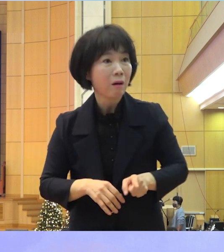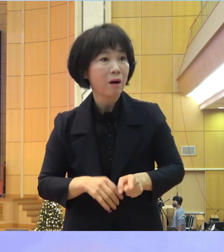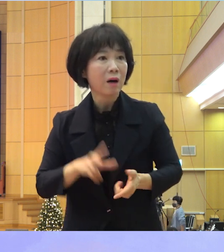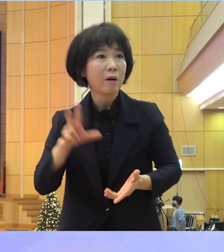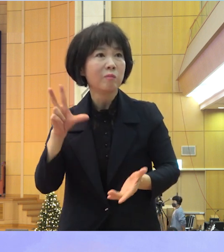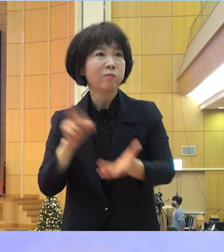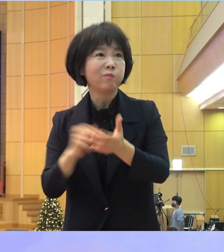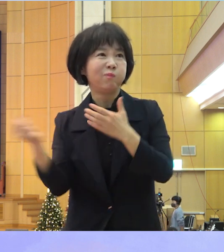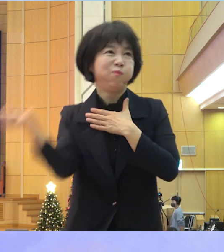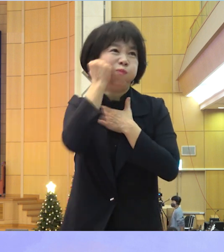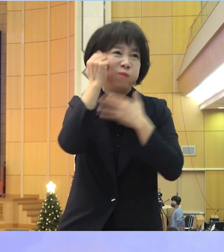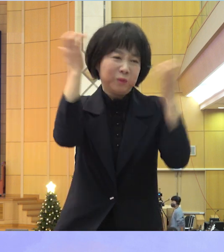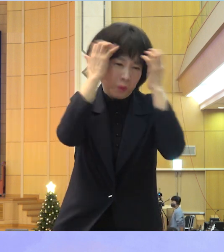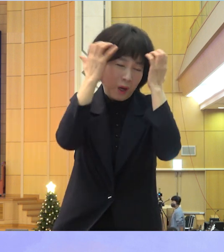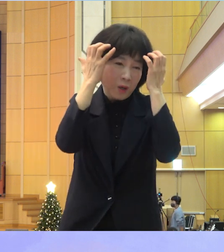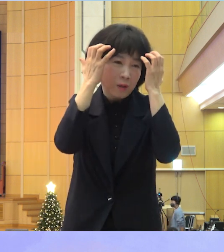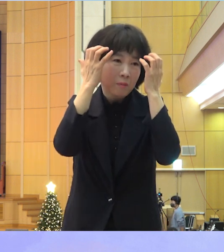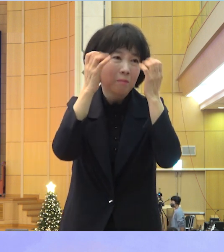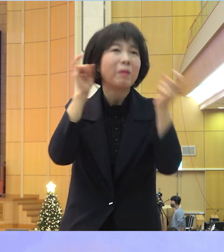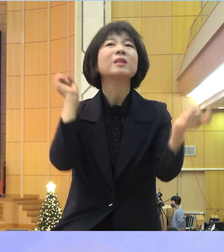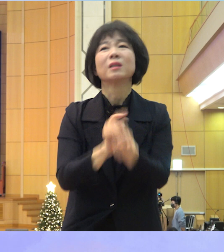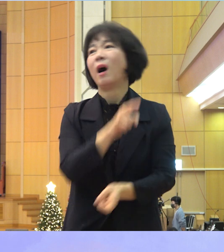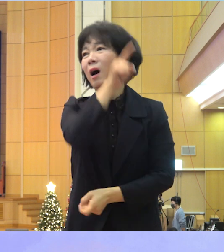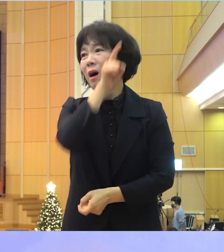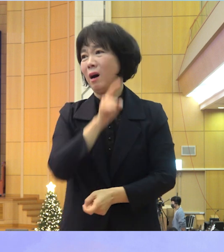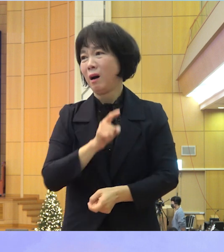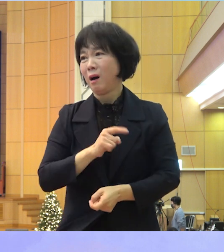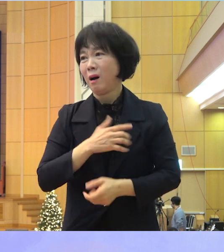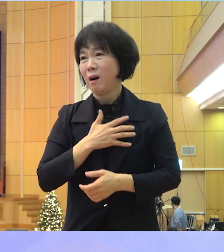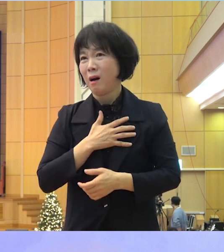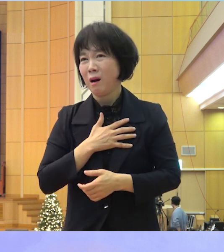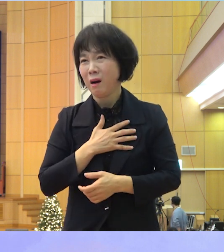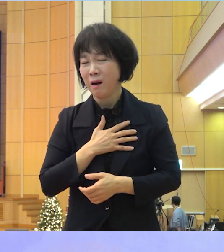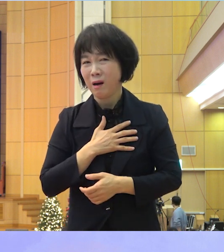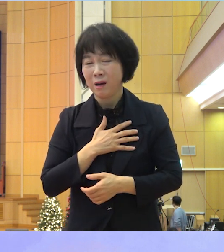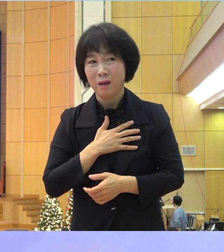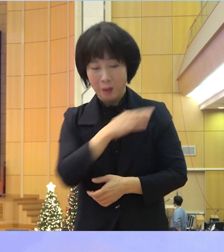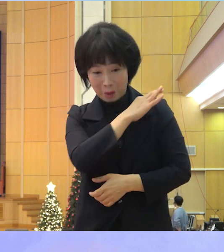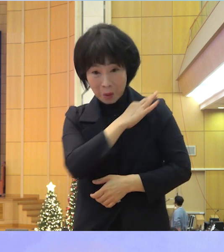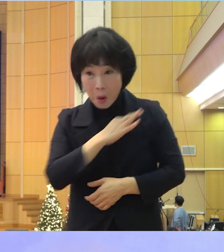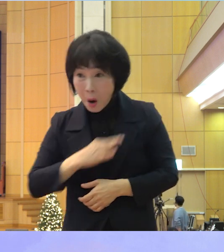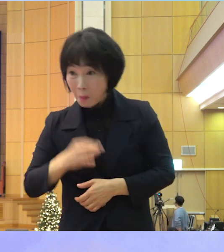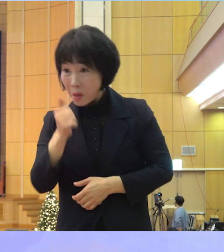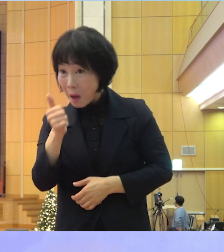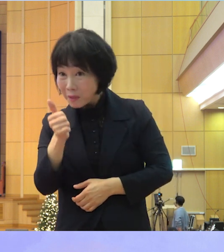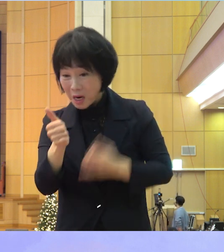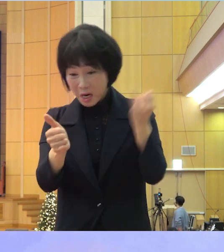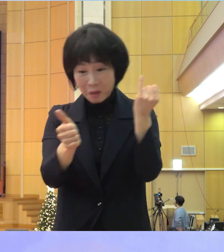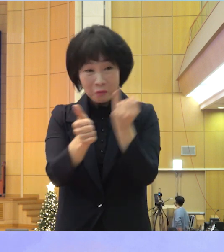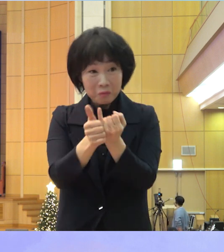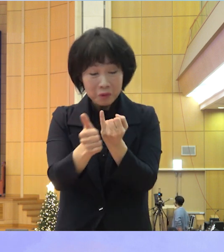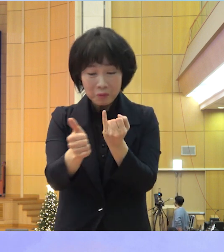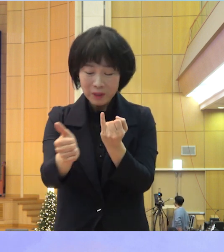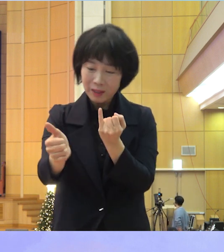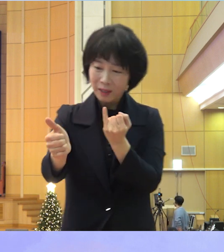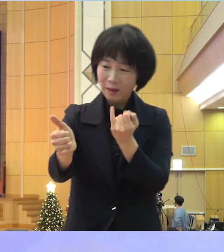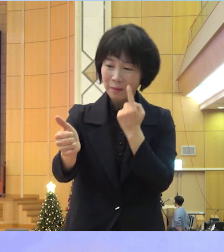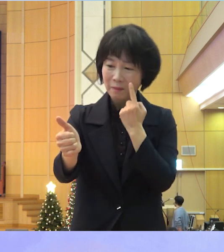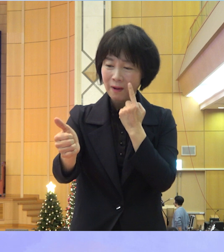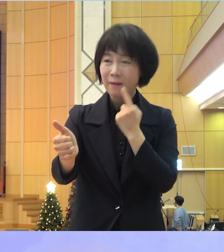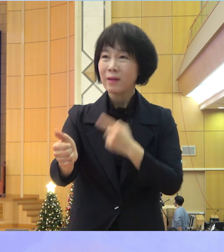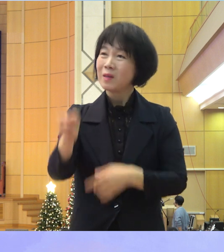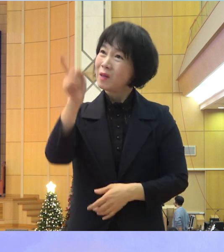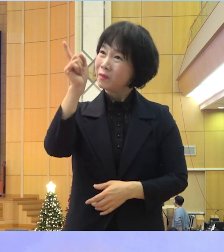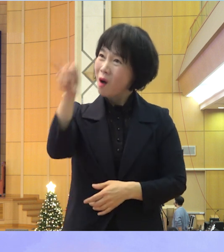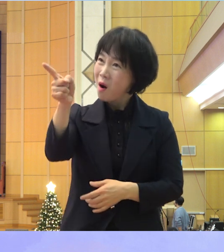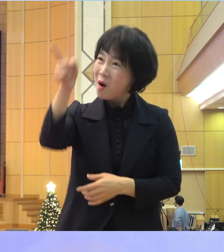이러한 문제를 당하다 보니까 욥의 아내 되는 욥의 처가 욥에게